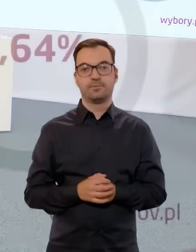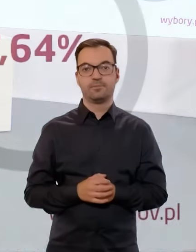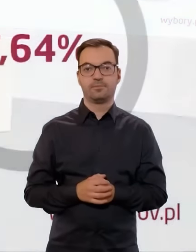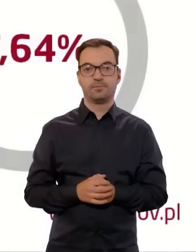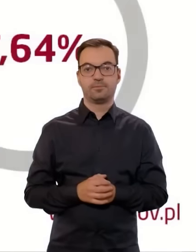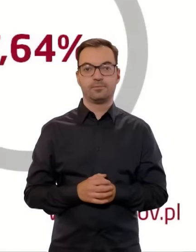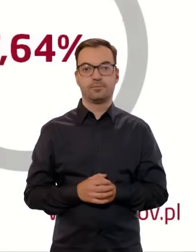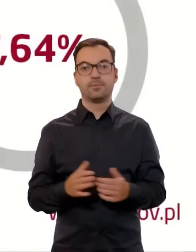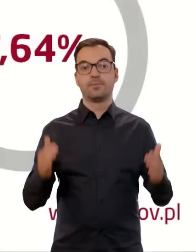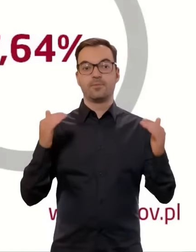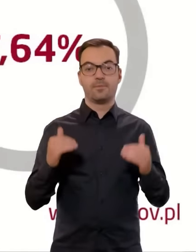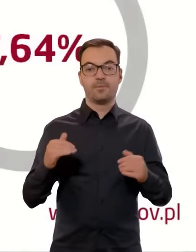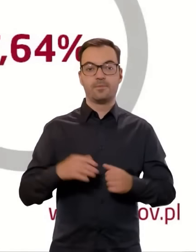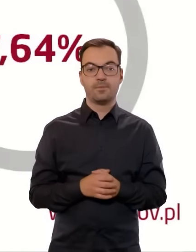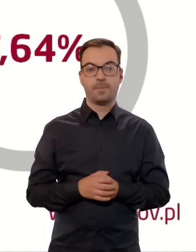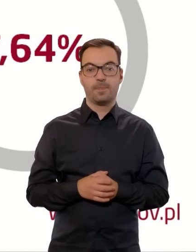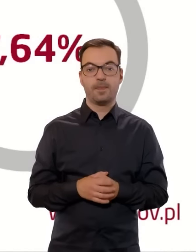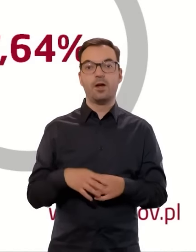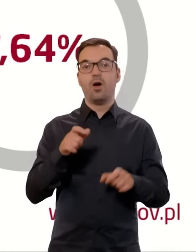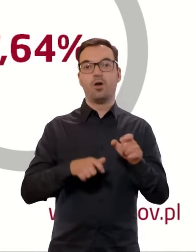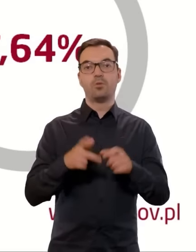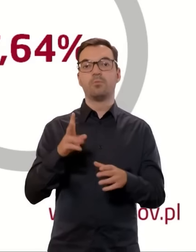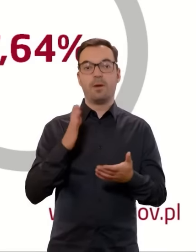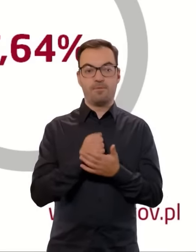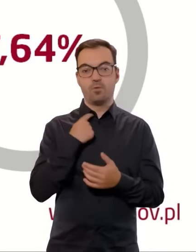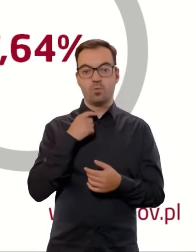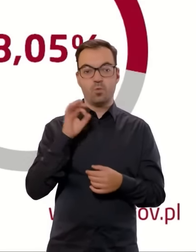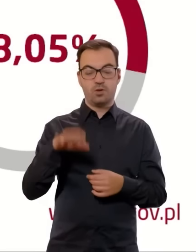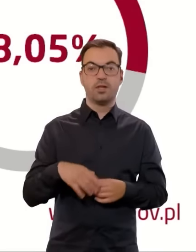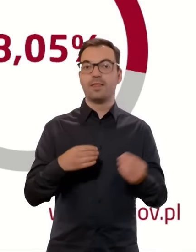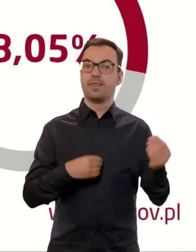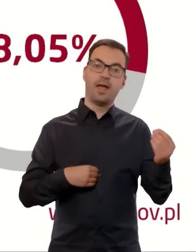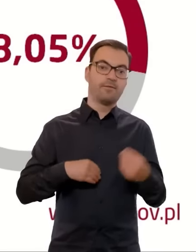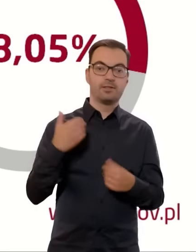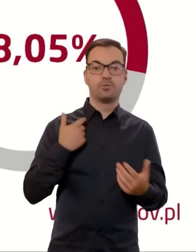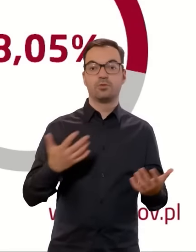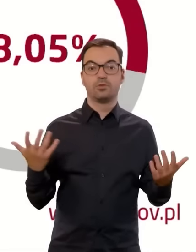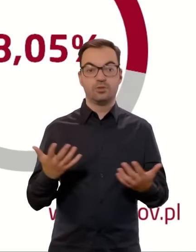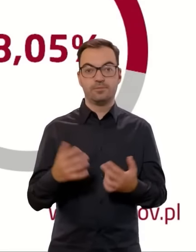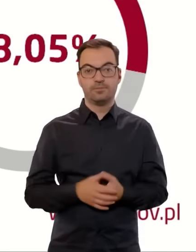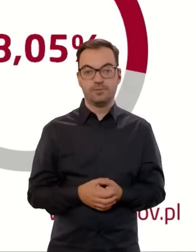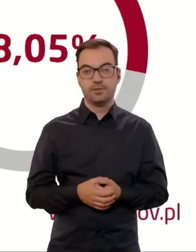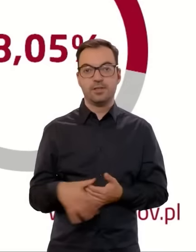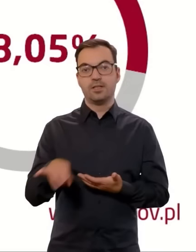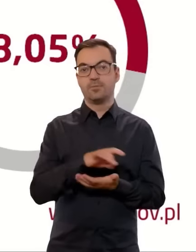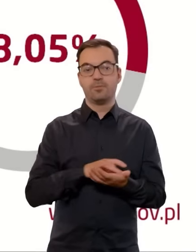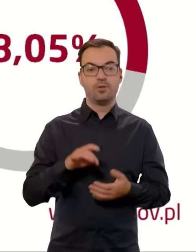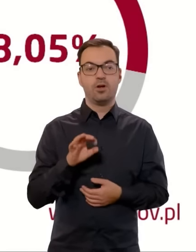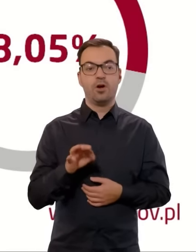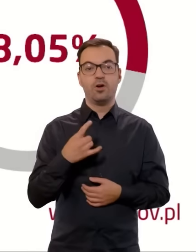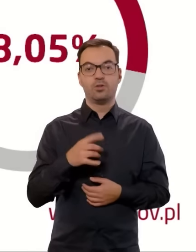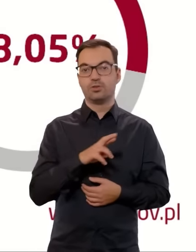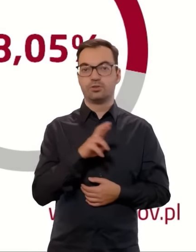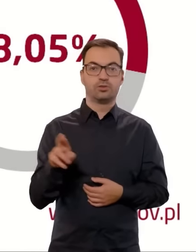7,64%. Z kolei w stosunku do liczby uprawnionych najwięcej wyborców wzięło udział w głosowaniu w gminie